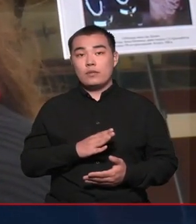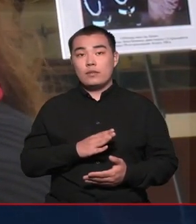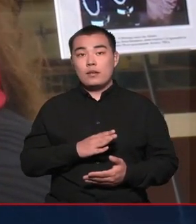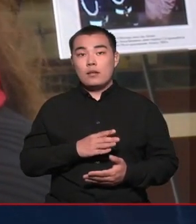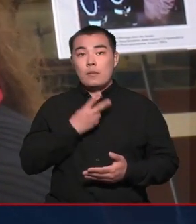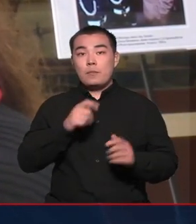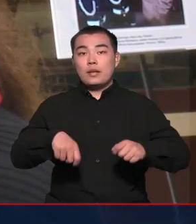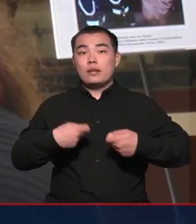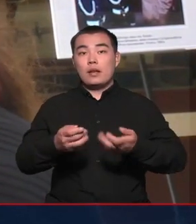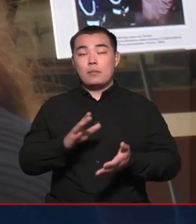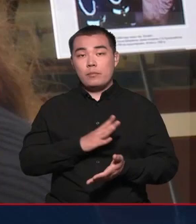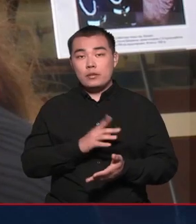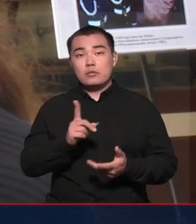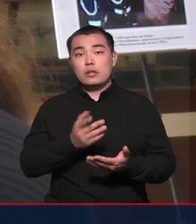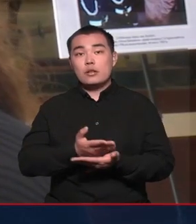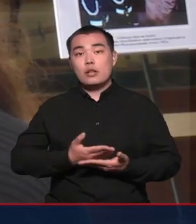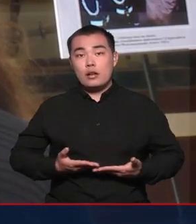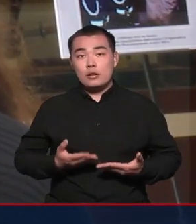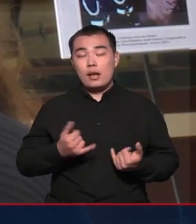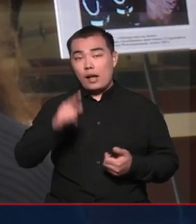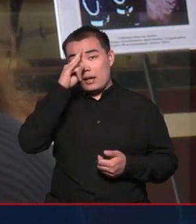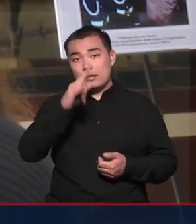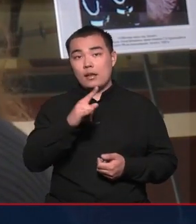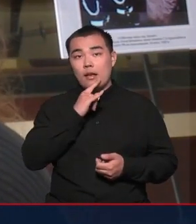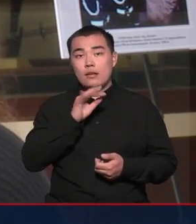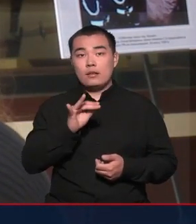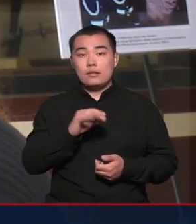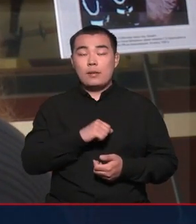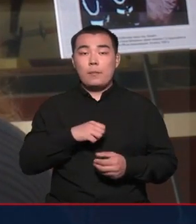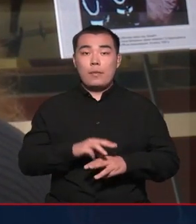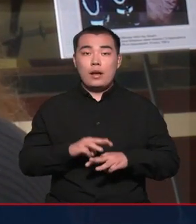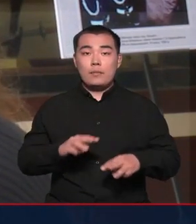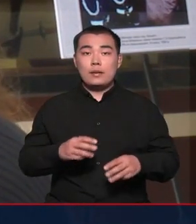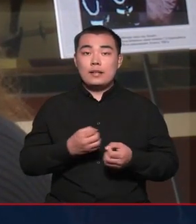смог передать для того, чтобы наш Казахстан на данный момент